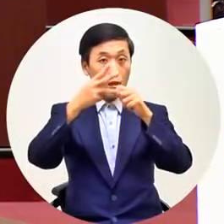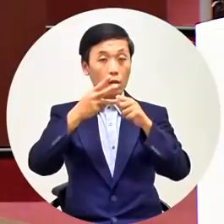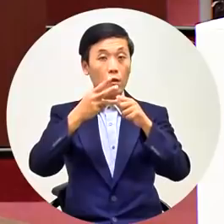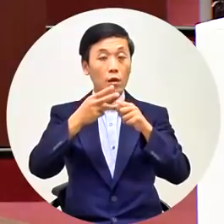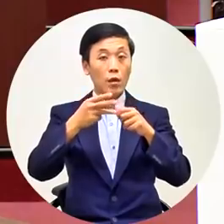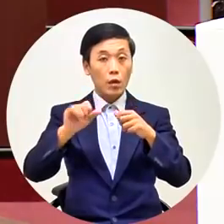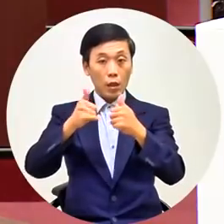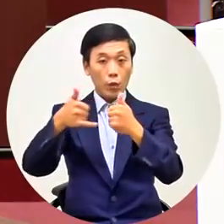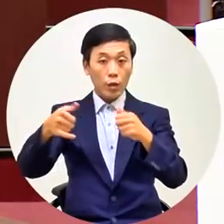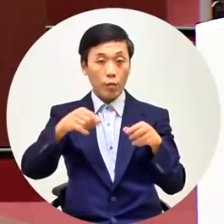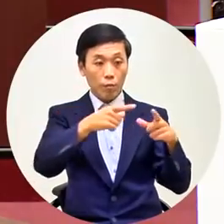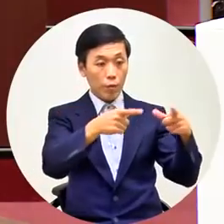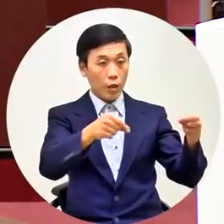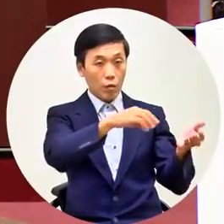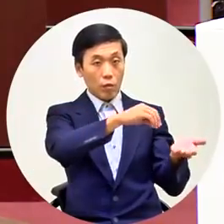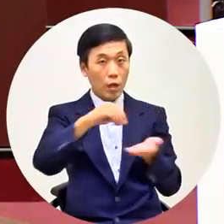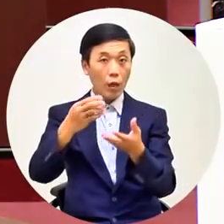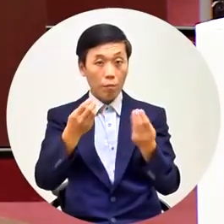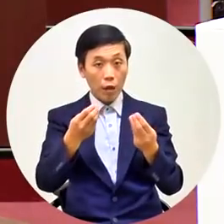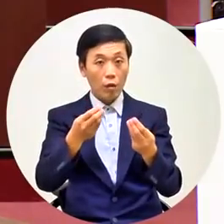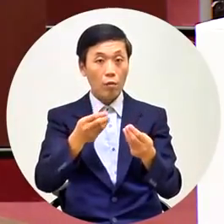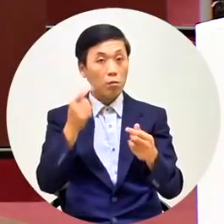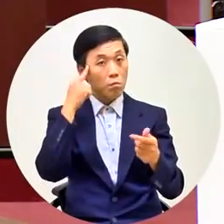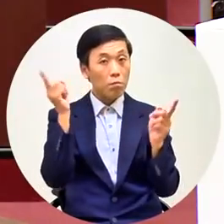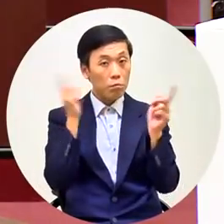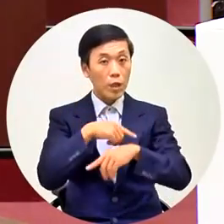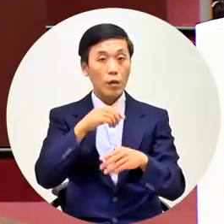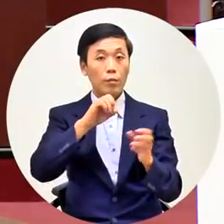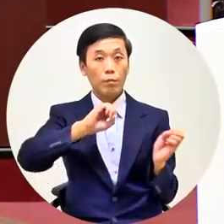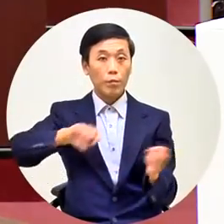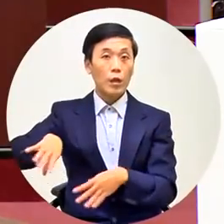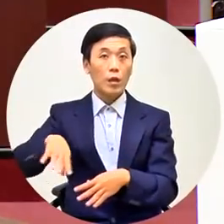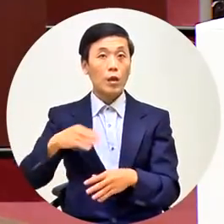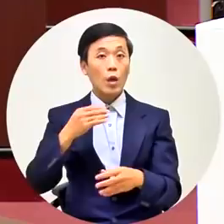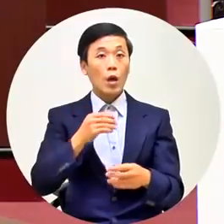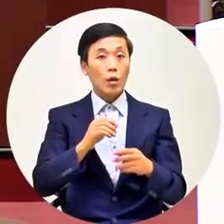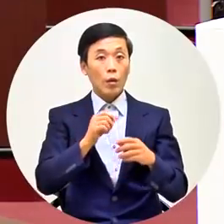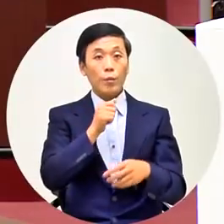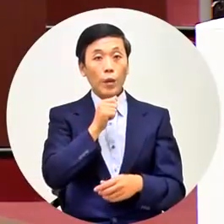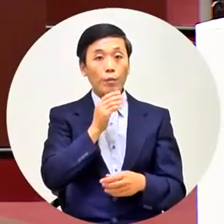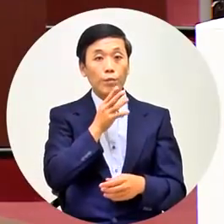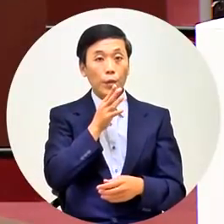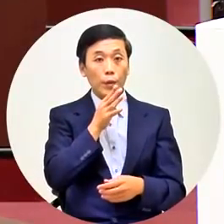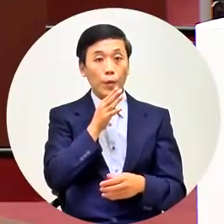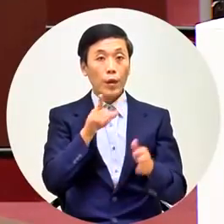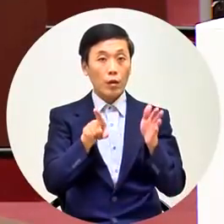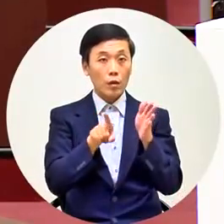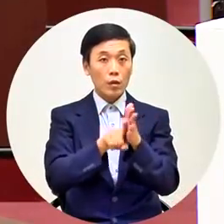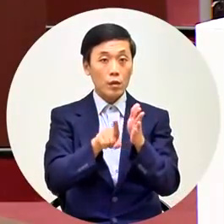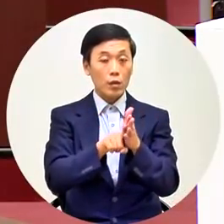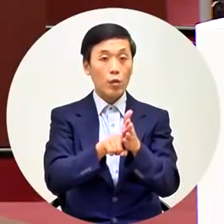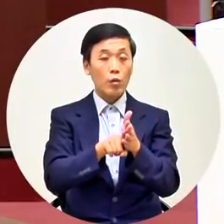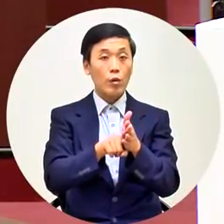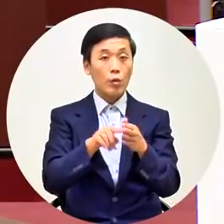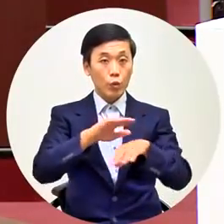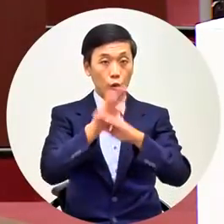视同弃论。又第二轮唱名时全部完毕，进行完毕以后，如有已领而